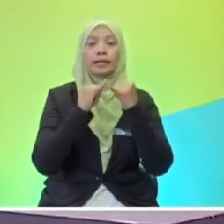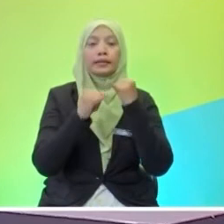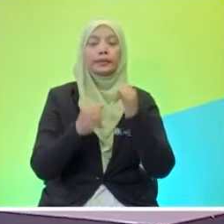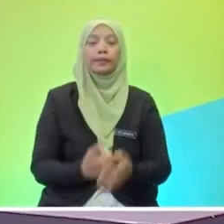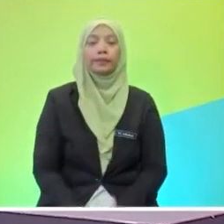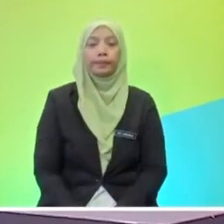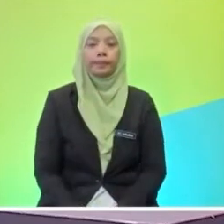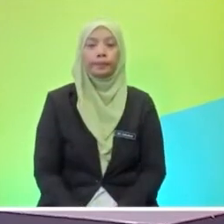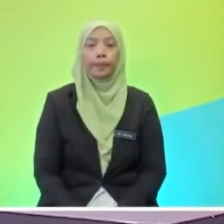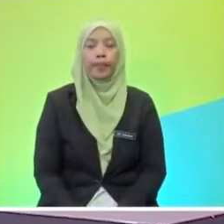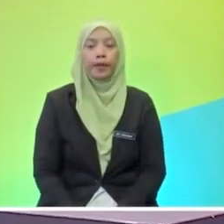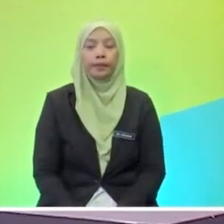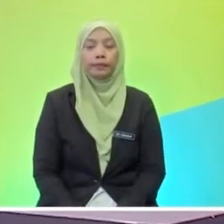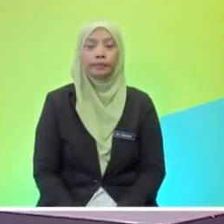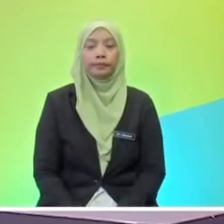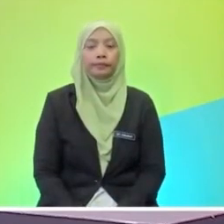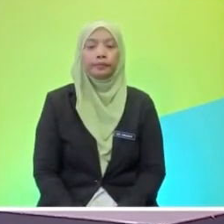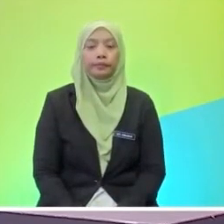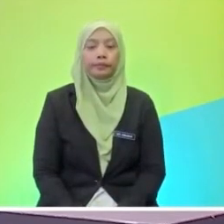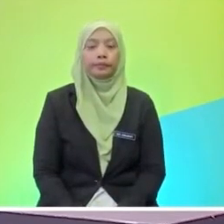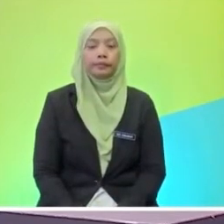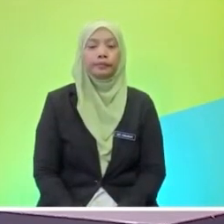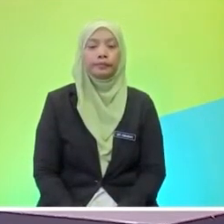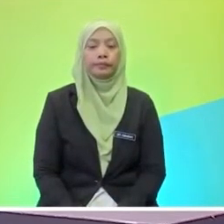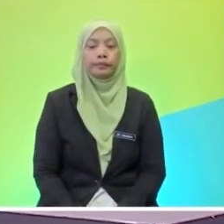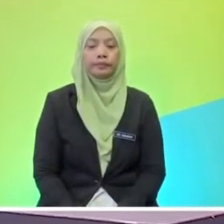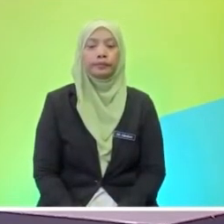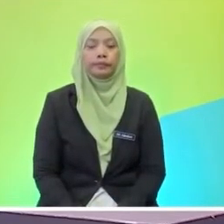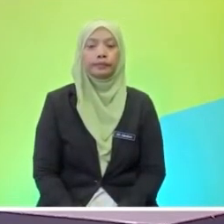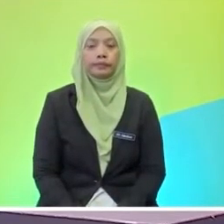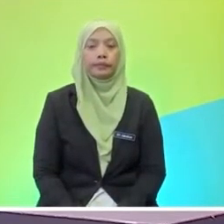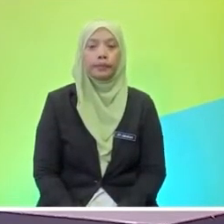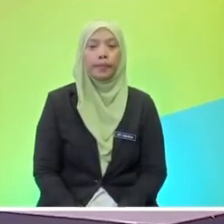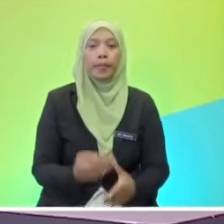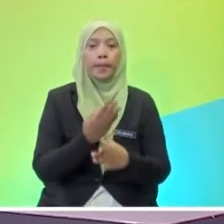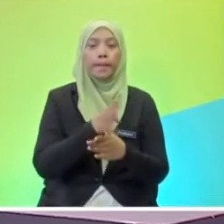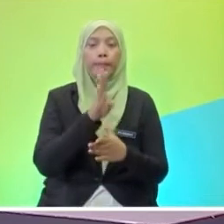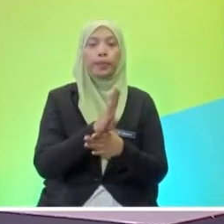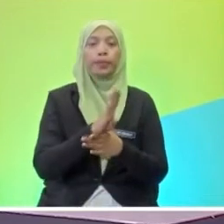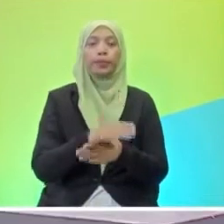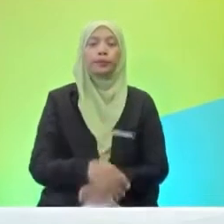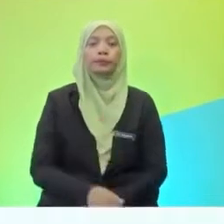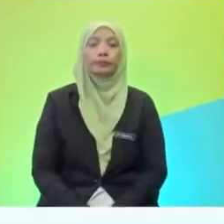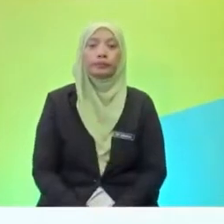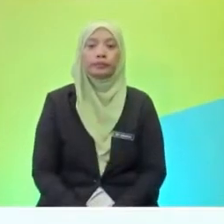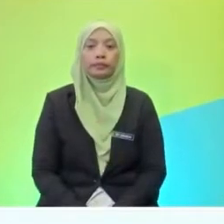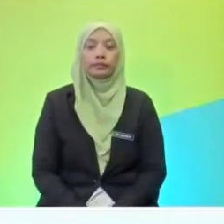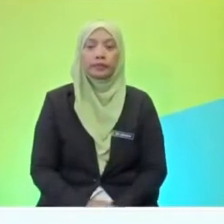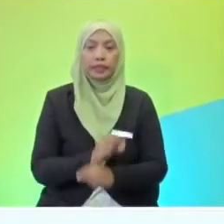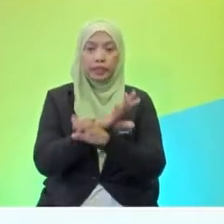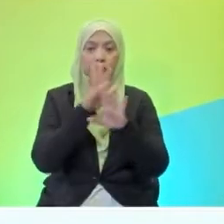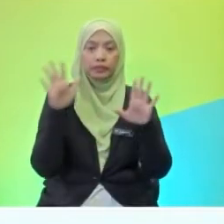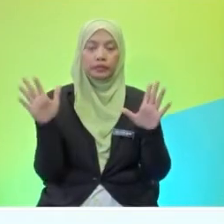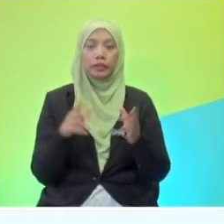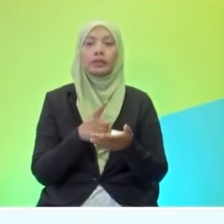tapi tak habis lagi yakini kita tengok lagi ada soal yang bahagia Terangkan dua kesan yang akan berlaku di Banda itu jika